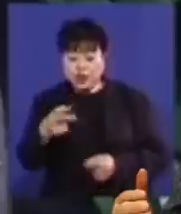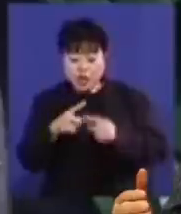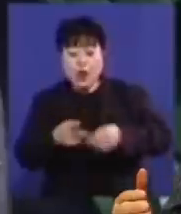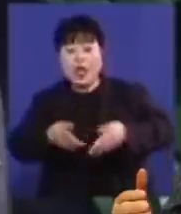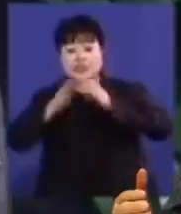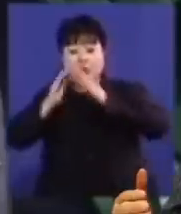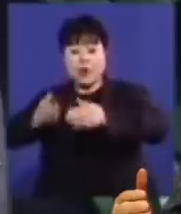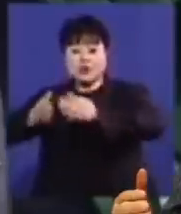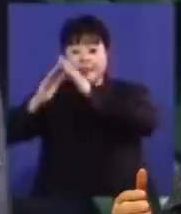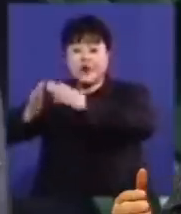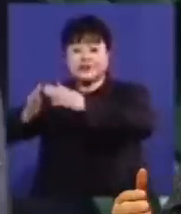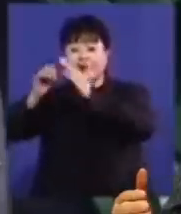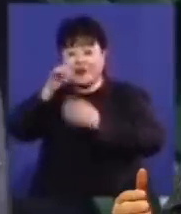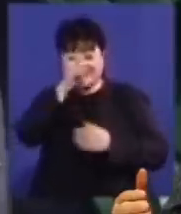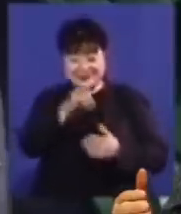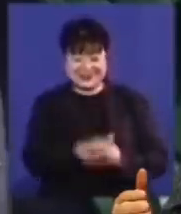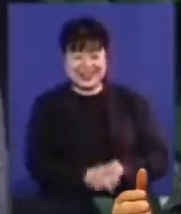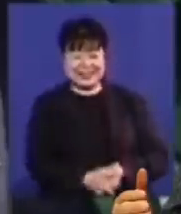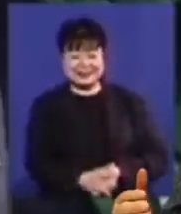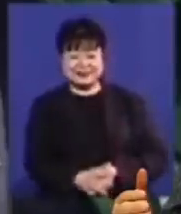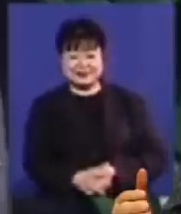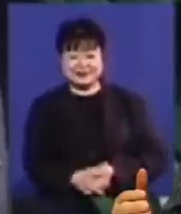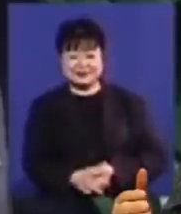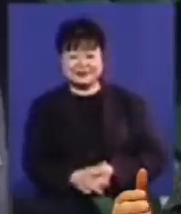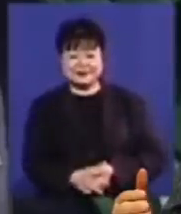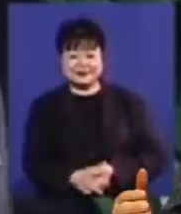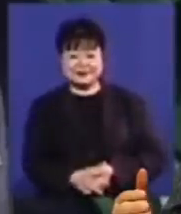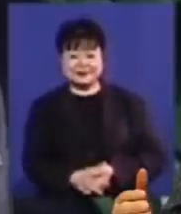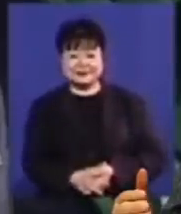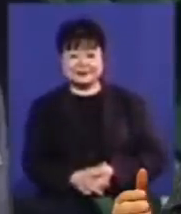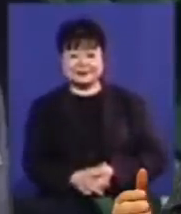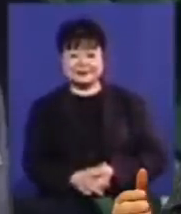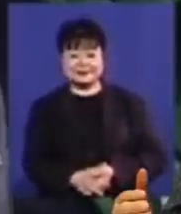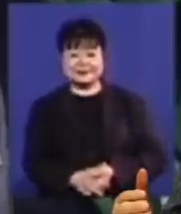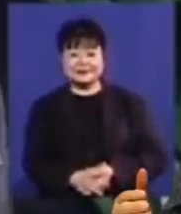해외에서 개척을 했습니다.